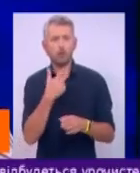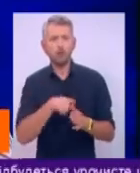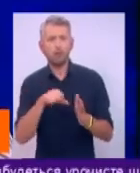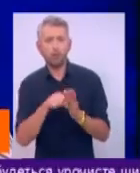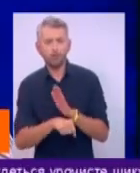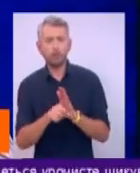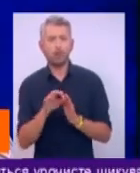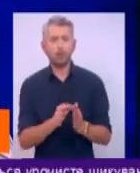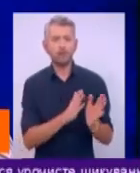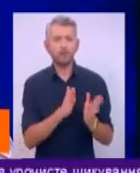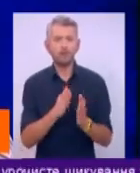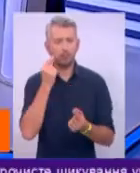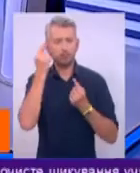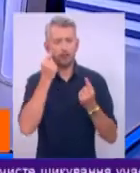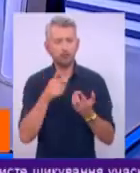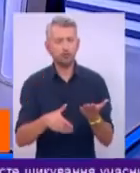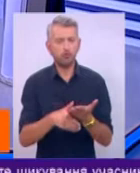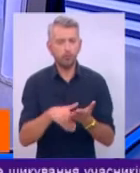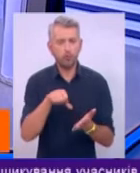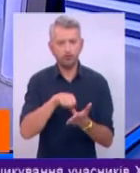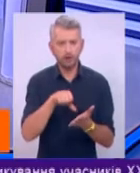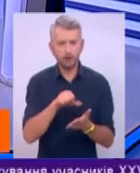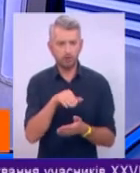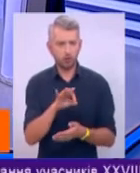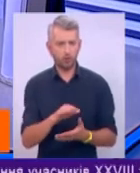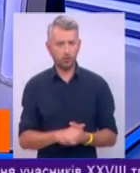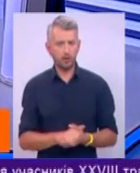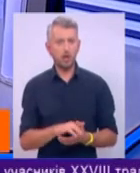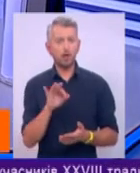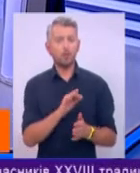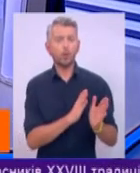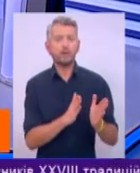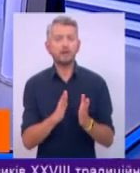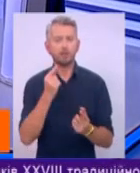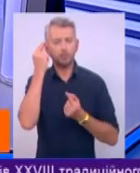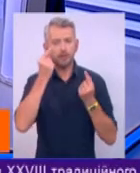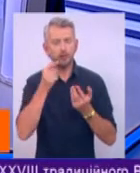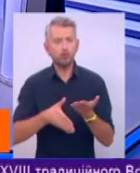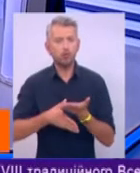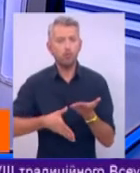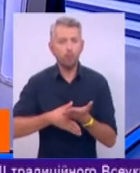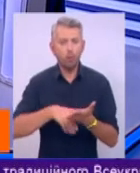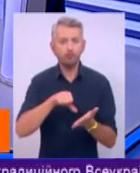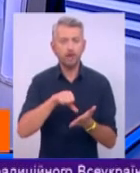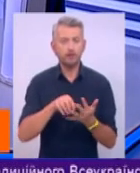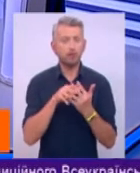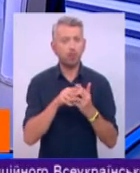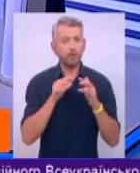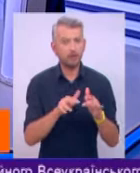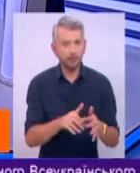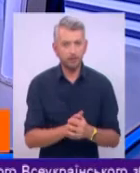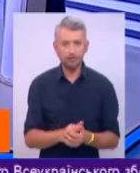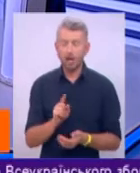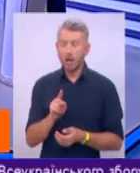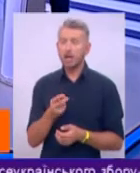про системну психологічну допомогу учасникам антитерористичної операції, про системну психологічну допомогу учасникам бойових дій. Так, але